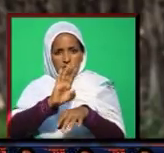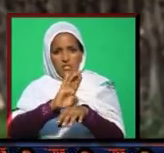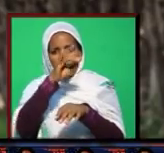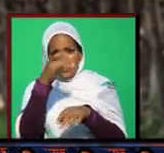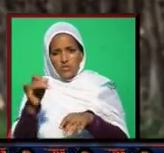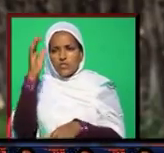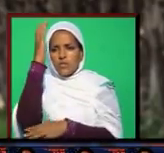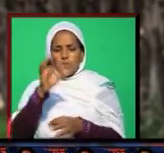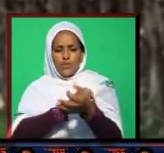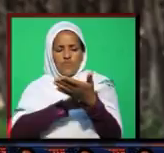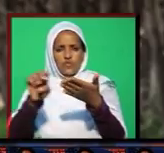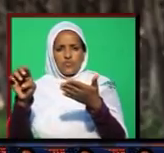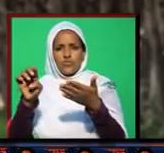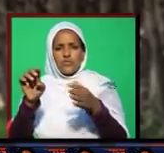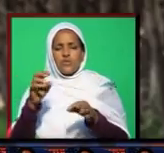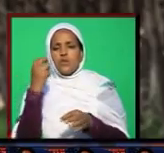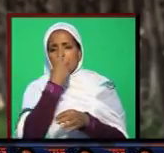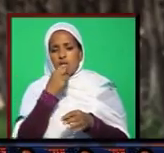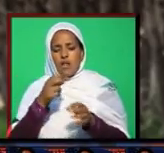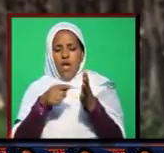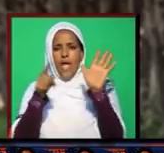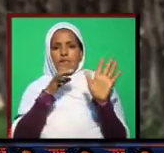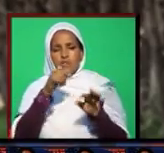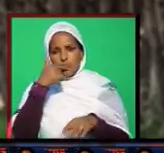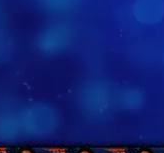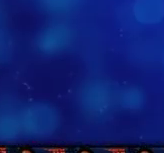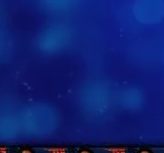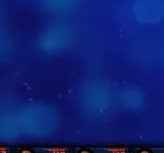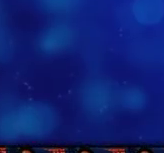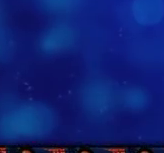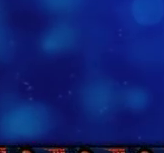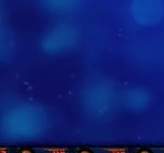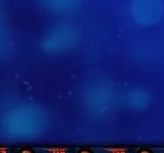ያለችኝ ቤተክርስቲያን። እግዚአብሔር መንፈስ ቅዱስ ቋንቋን አይገልጽም ልሳናትን አይገልጽም አላለችም።